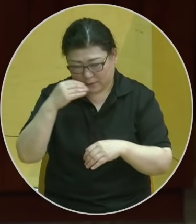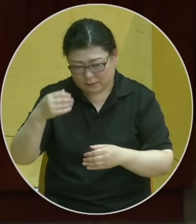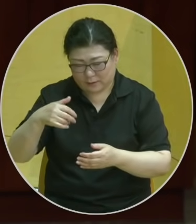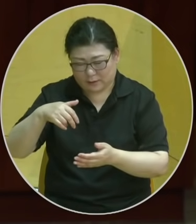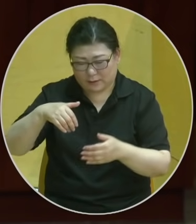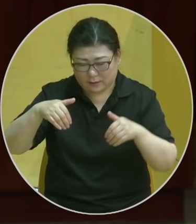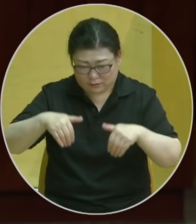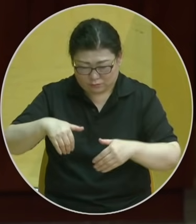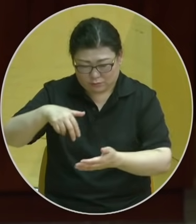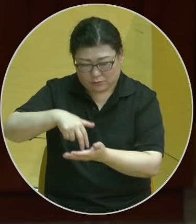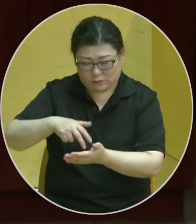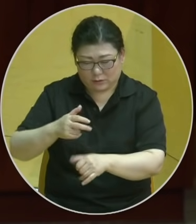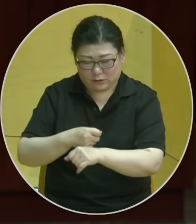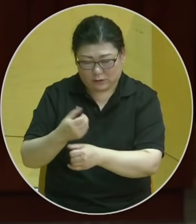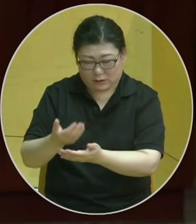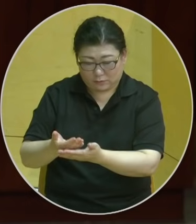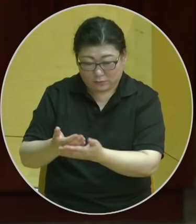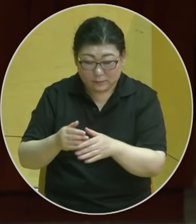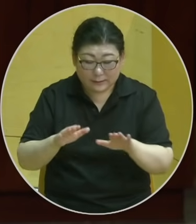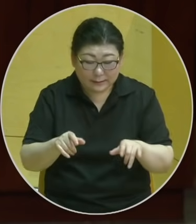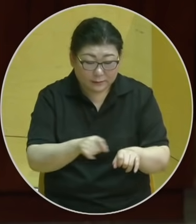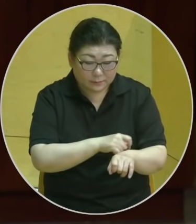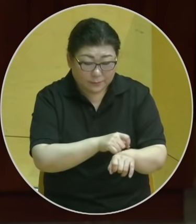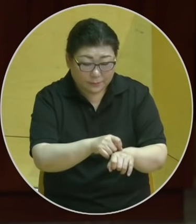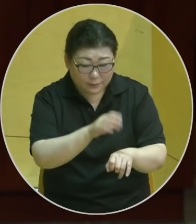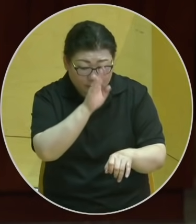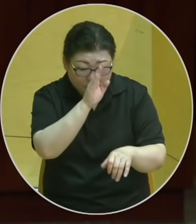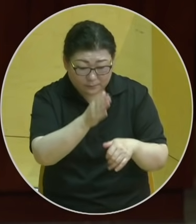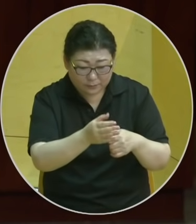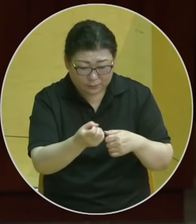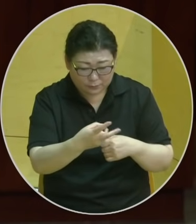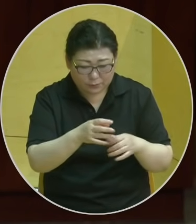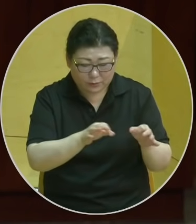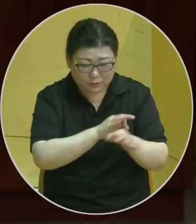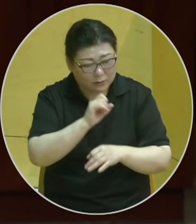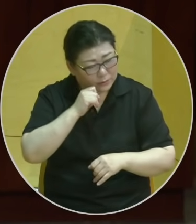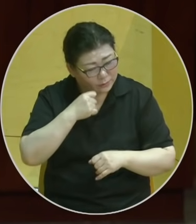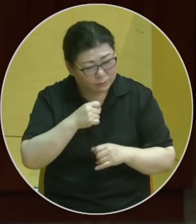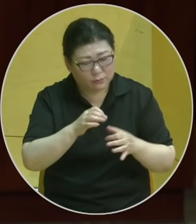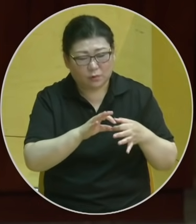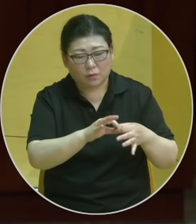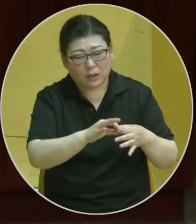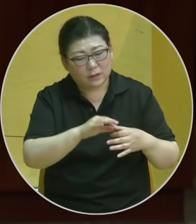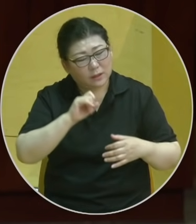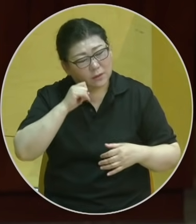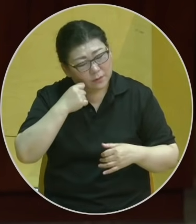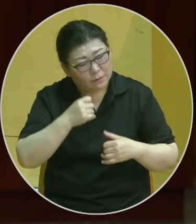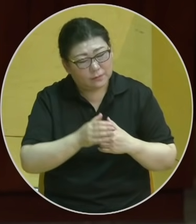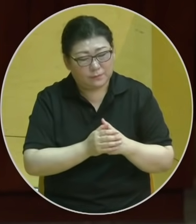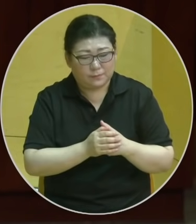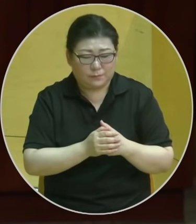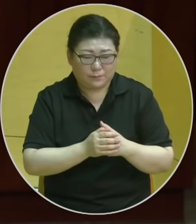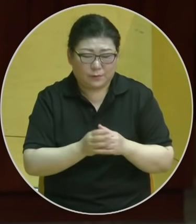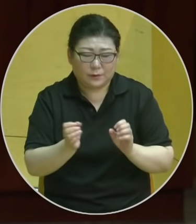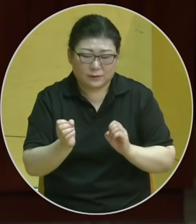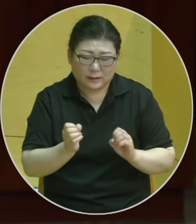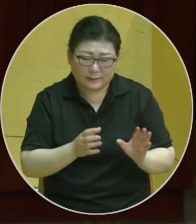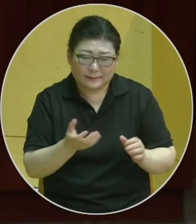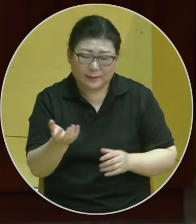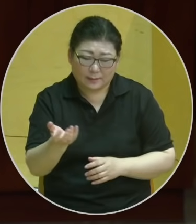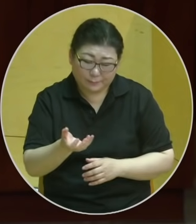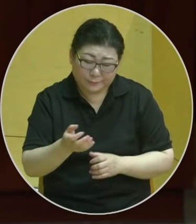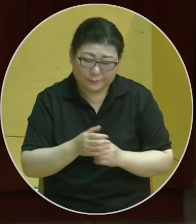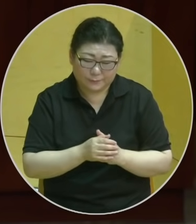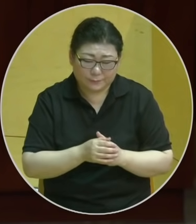가운데 특별히 질병으로 또 경제적인 어려움으로 관계의 어려움으로 상실의 아픔으로 고통 중에 있는